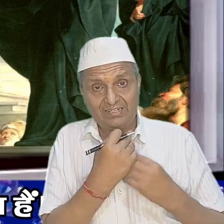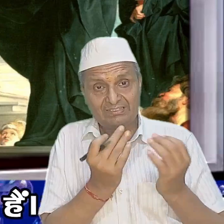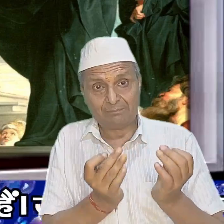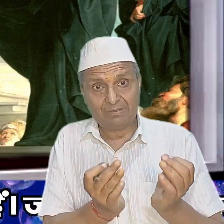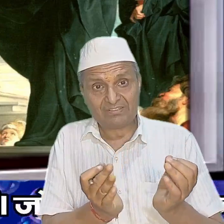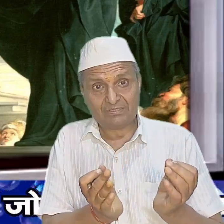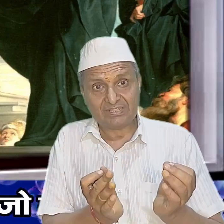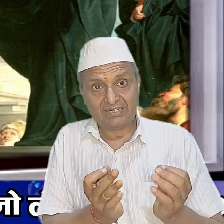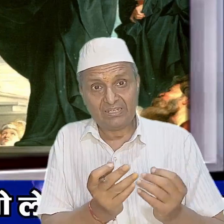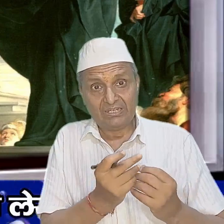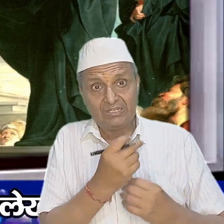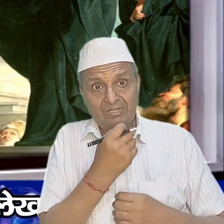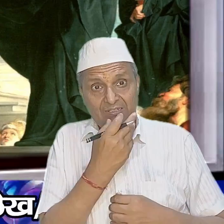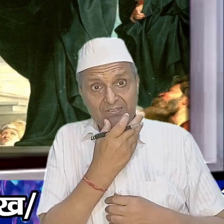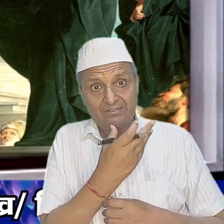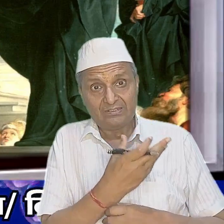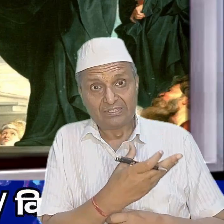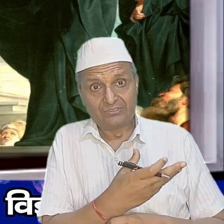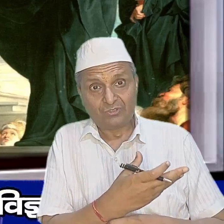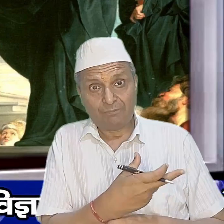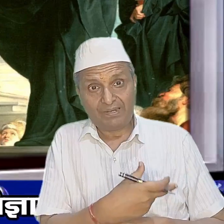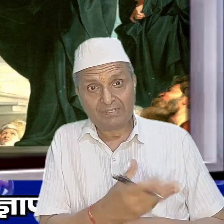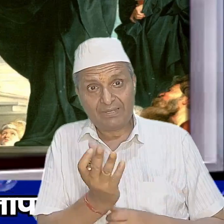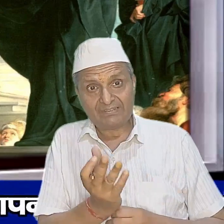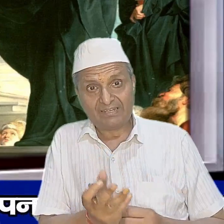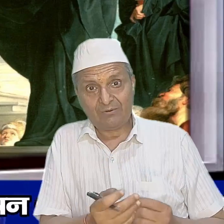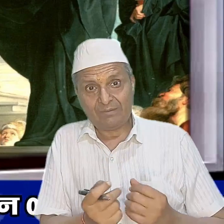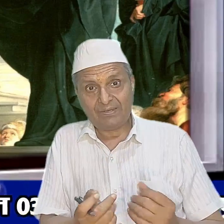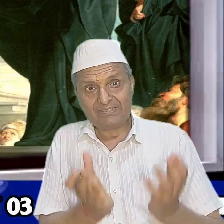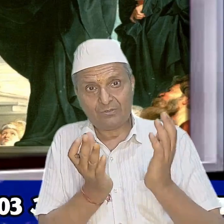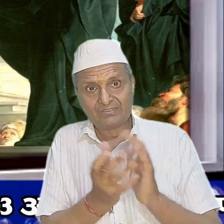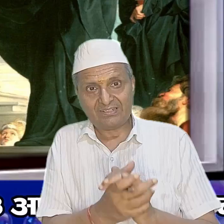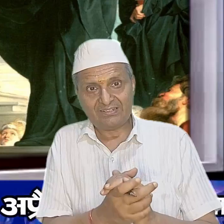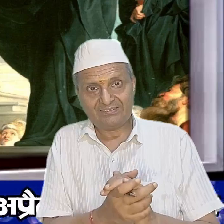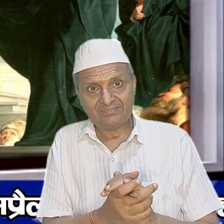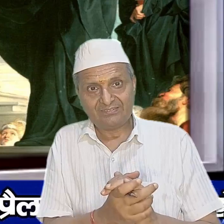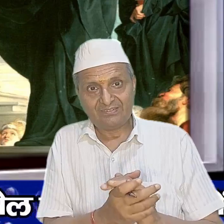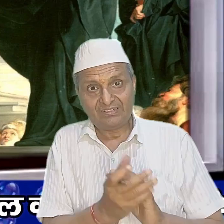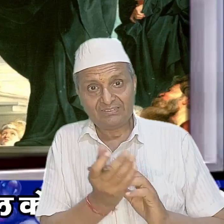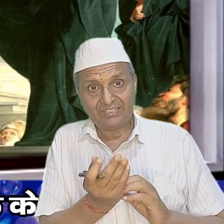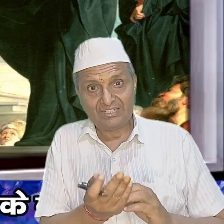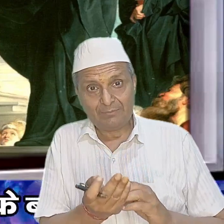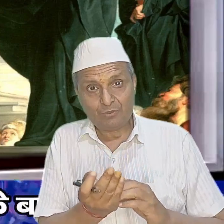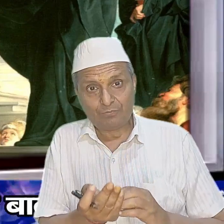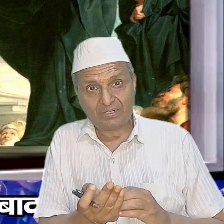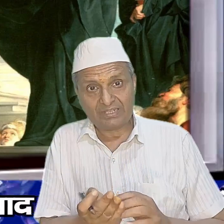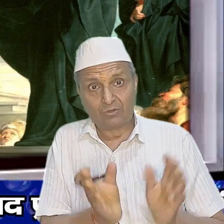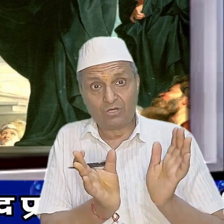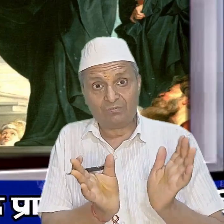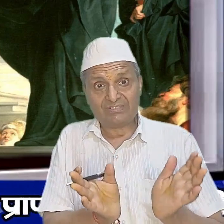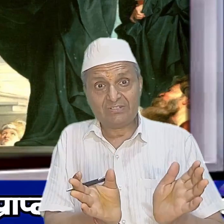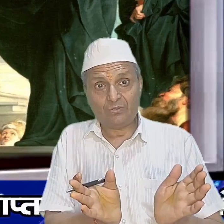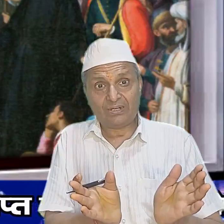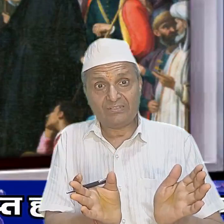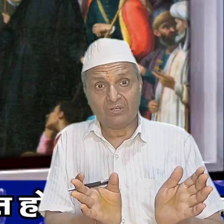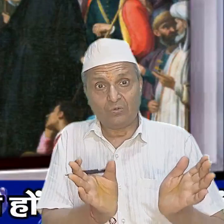में 70% लोग जैन थे उस समय गोवा के अंदर। तब उसने यहाँ दो आदमी भेजने थे, उन दो को भेजने का तो एक की तबीयत खराब हो गई, उसकी